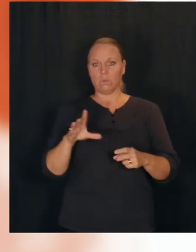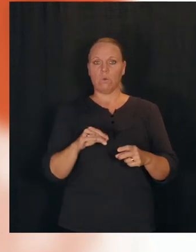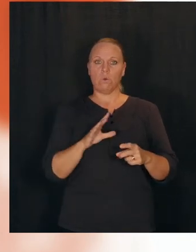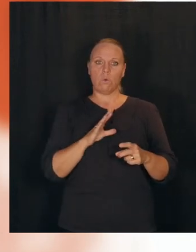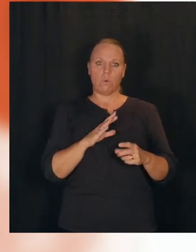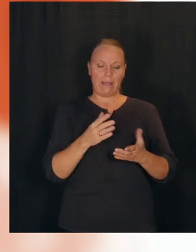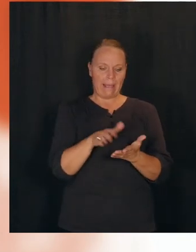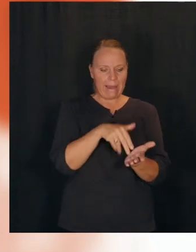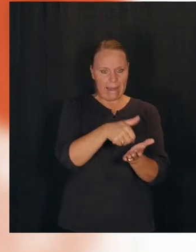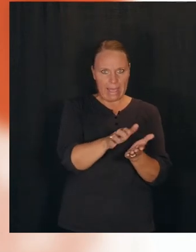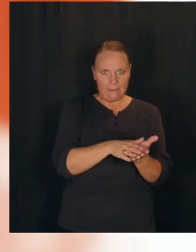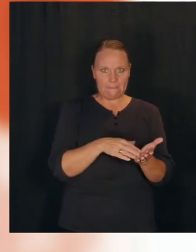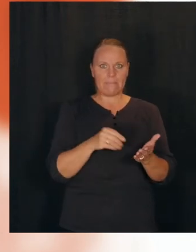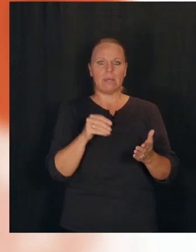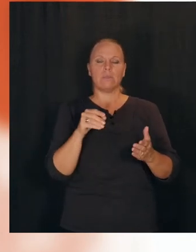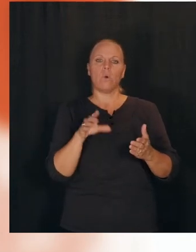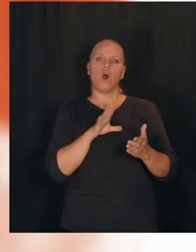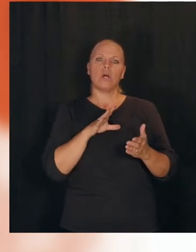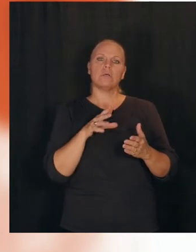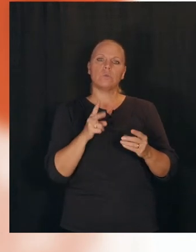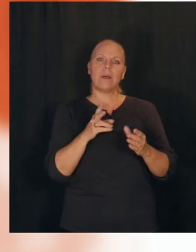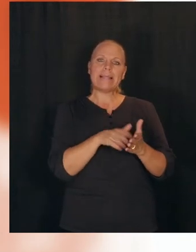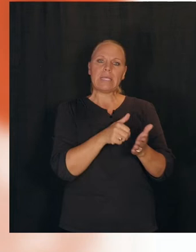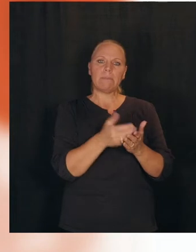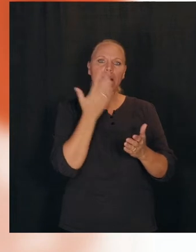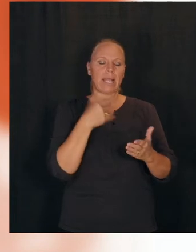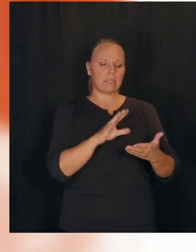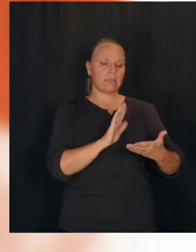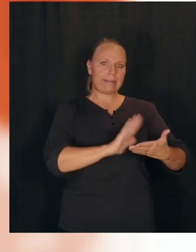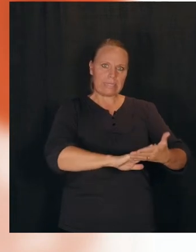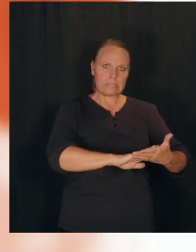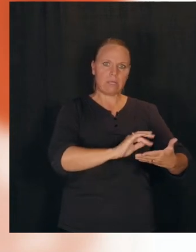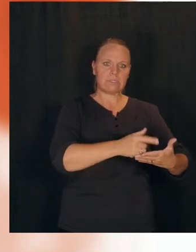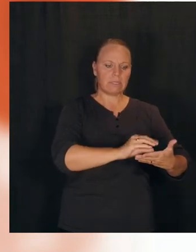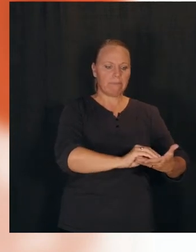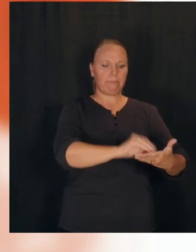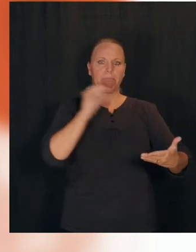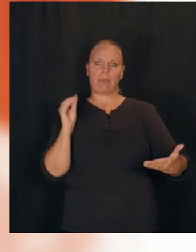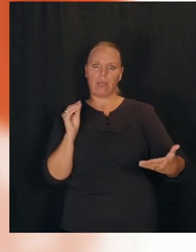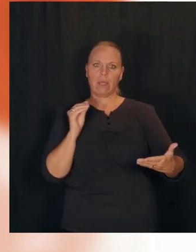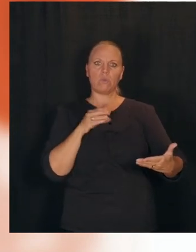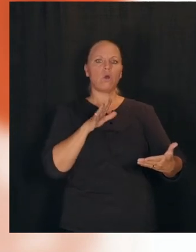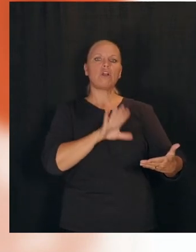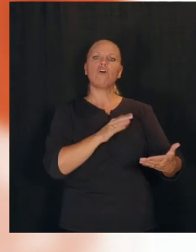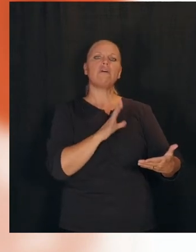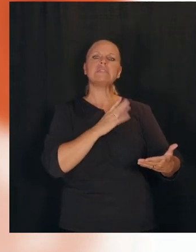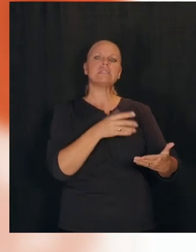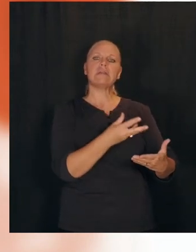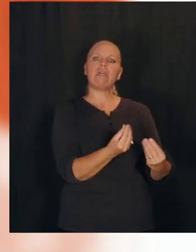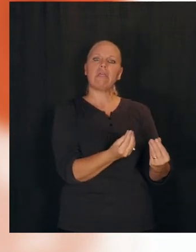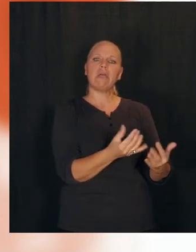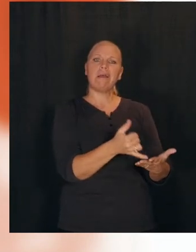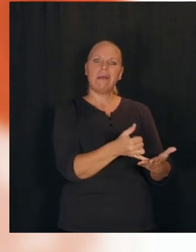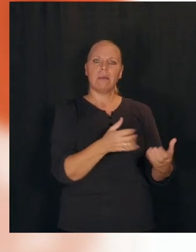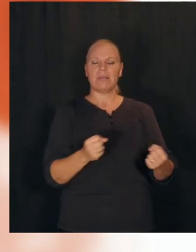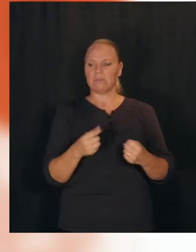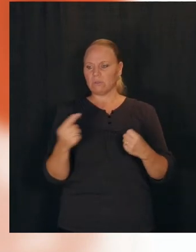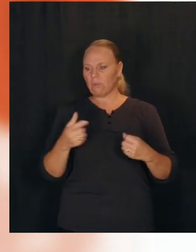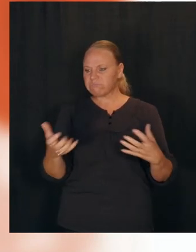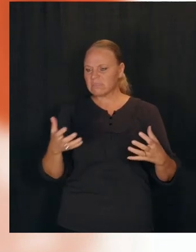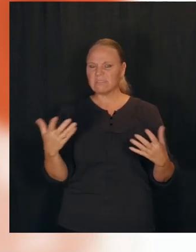det så kunde man ta loss det igen utan att det lämnade några märken. Men de visste inte riktigt vad de skulle ha det till, så